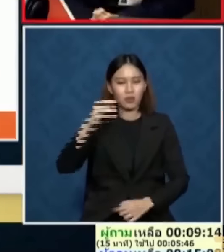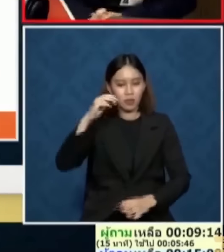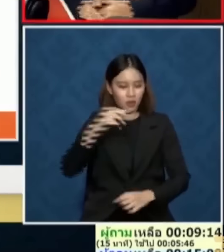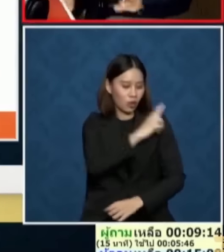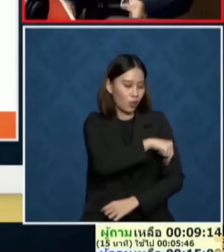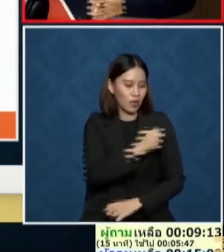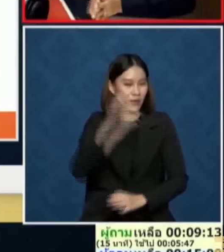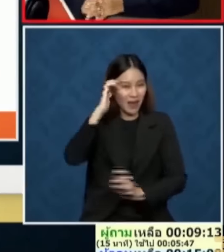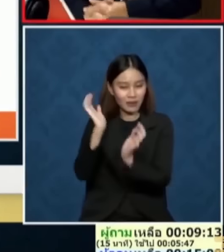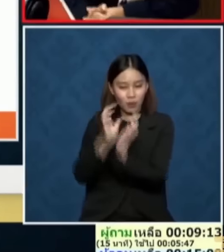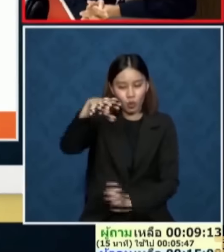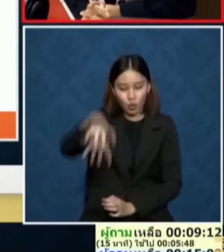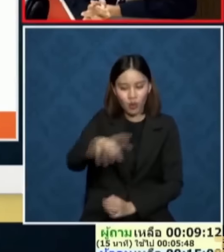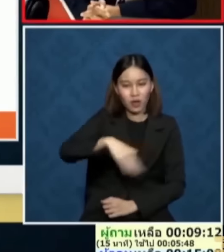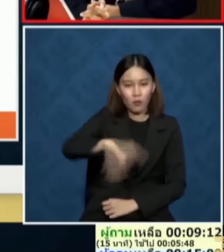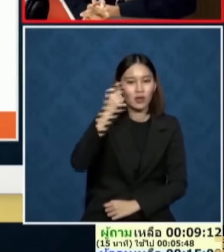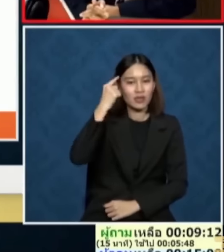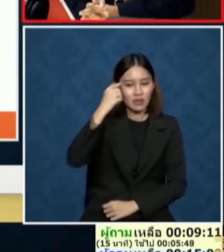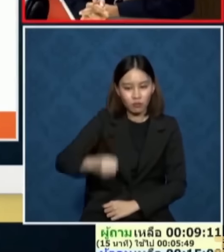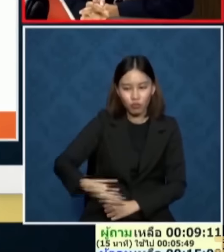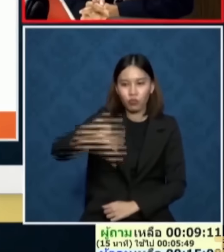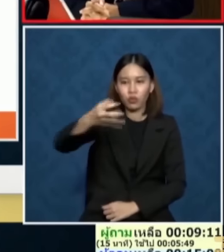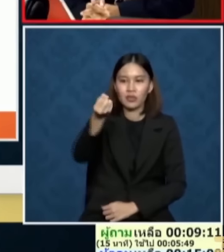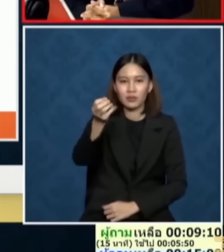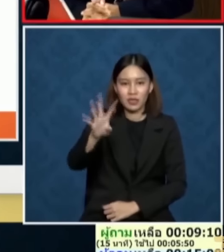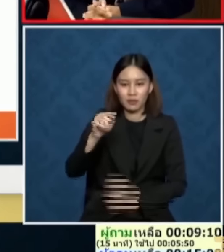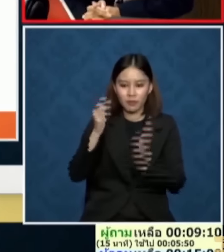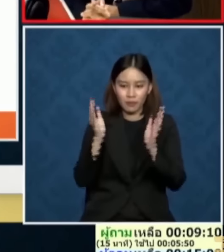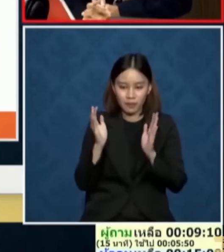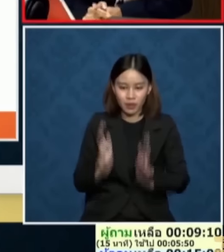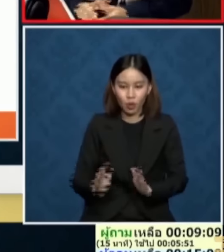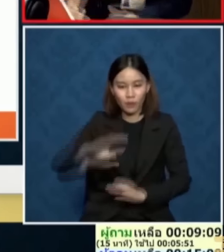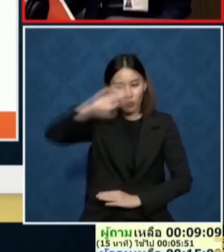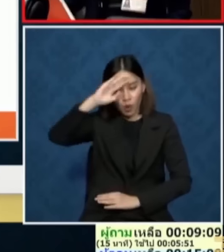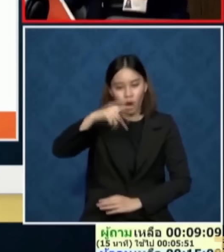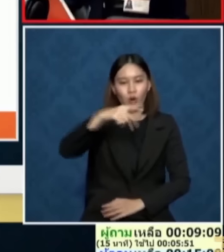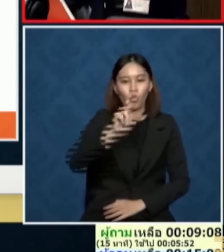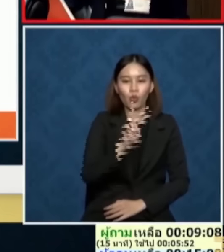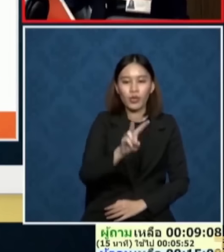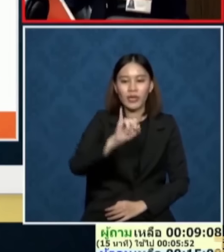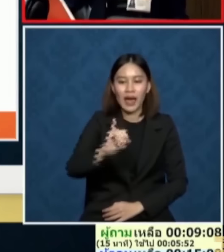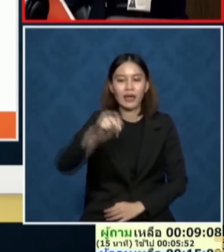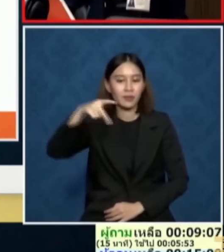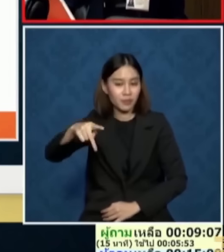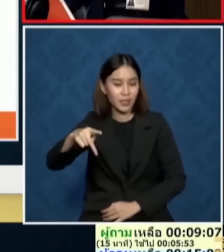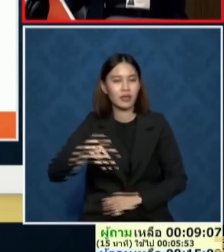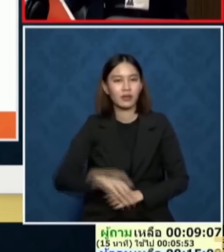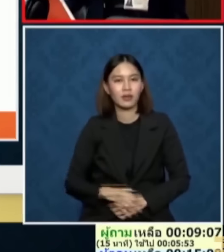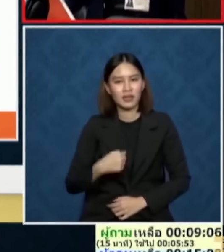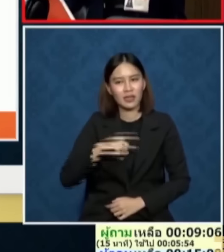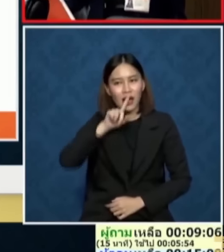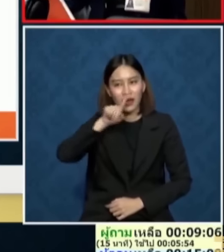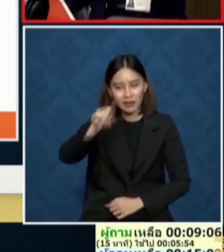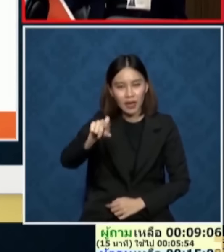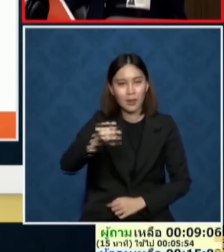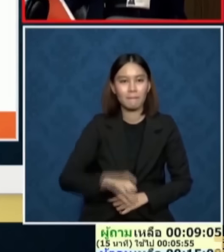ะซึ่งเราทราบกันดีค่ะว่าชั้น14เนี่ยเป็นชั้นผู้ป่วยระดับ VIP ของโรงพยาบาลตำรวจดิฉันค่ะจึงอยากจะสอบถ